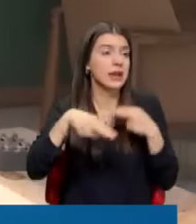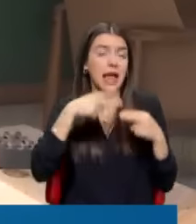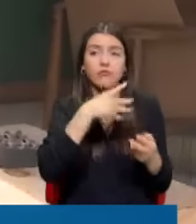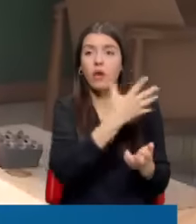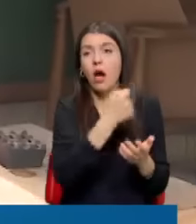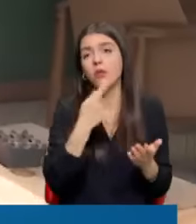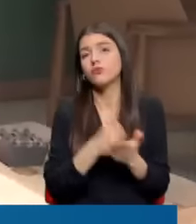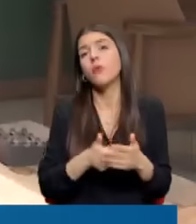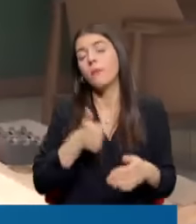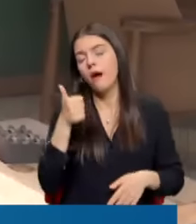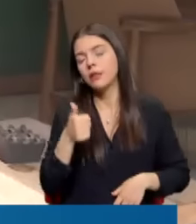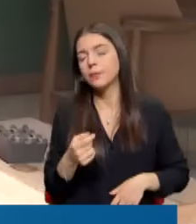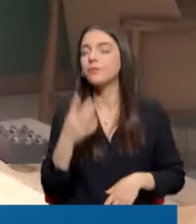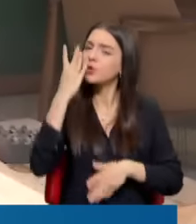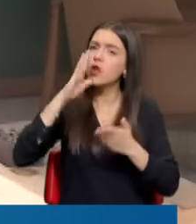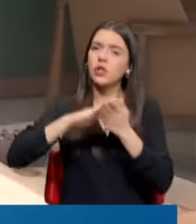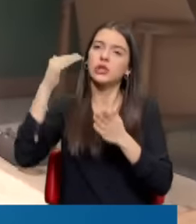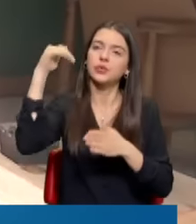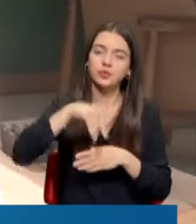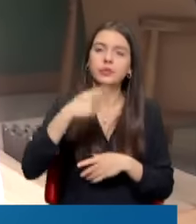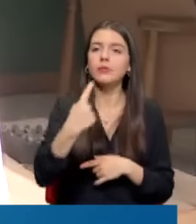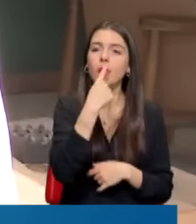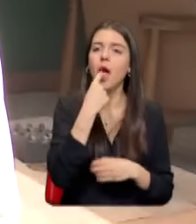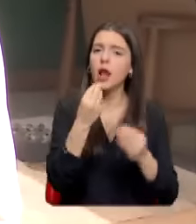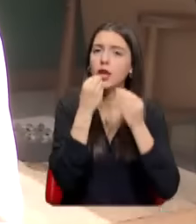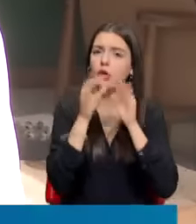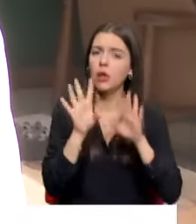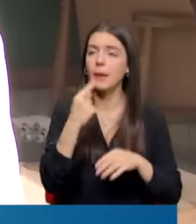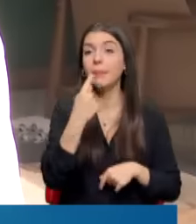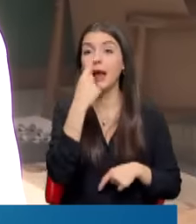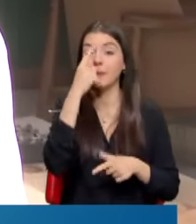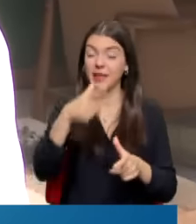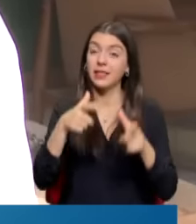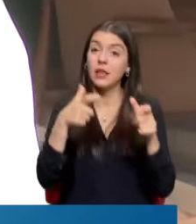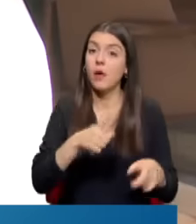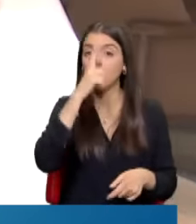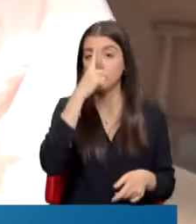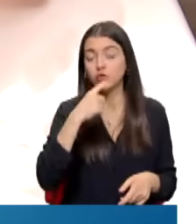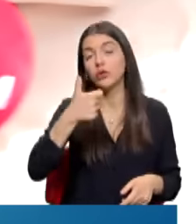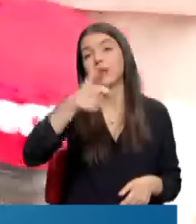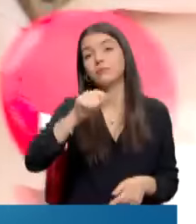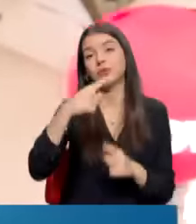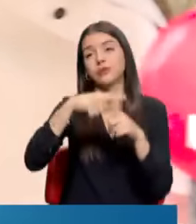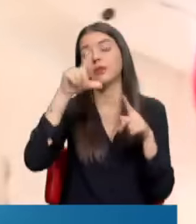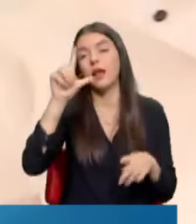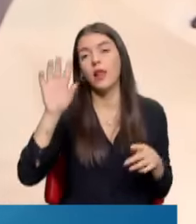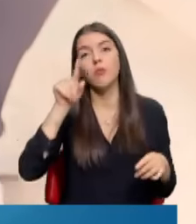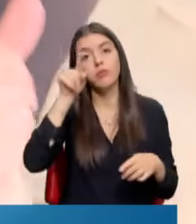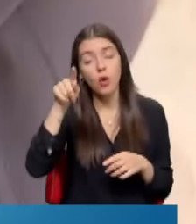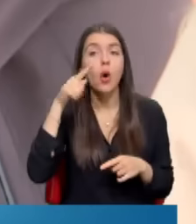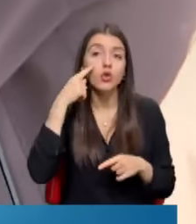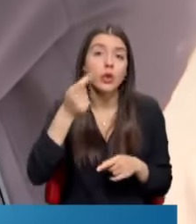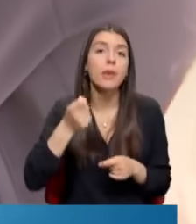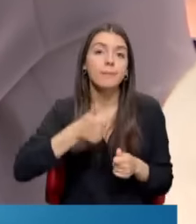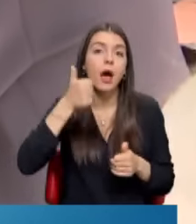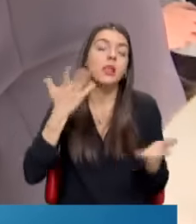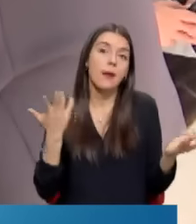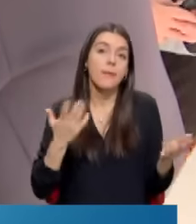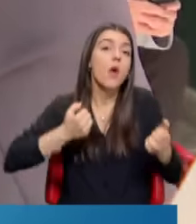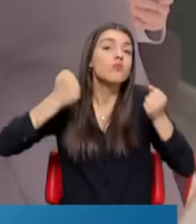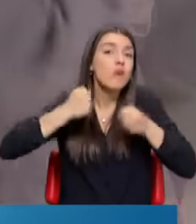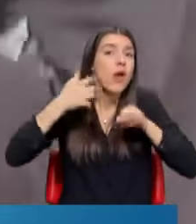Dört arkadaş geldiler ve makarna yiyorlar. Makarnanın bir tabağı 160 lira. Bu onlara göre de pahalı ama boykot